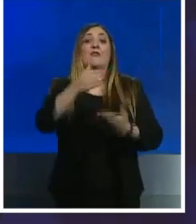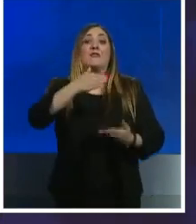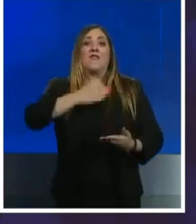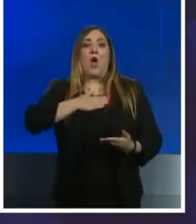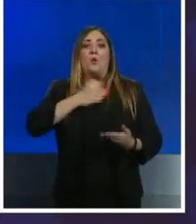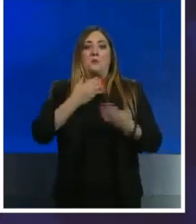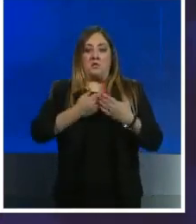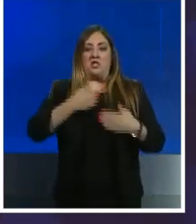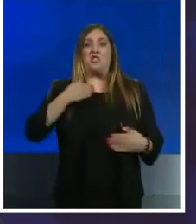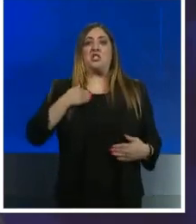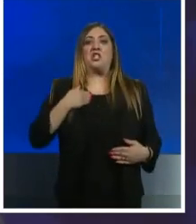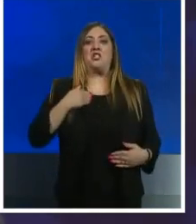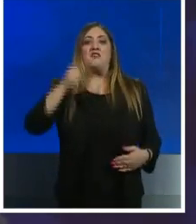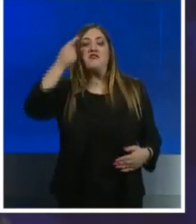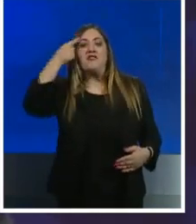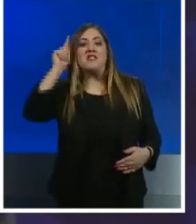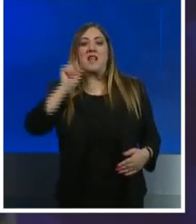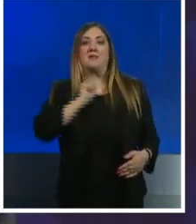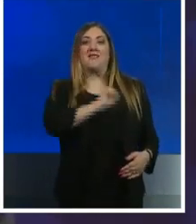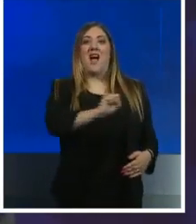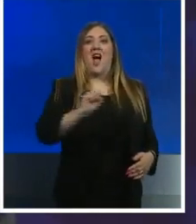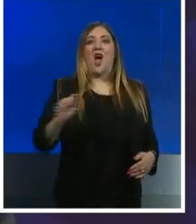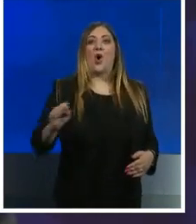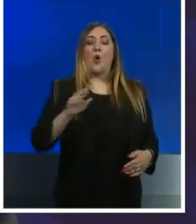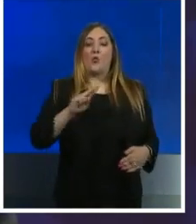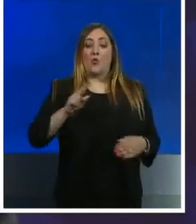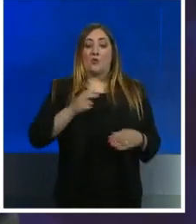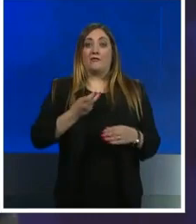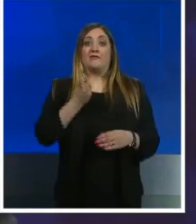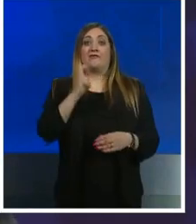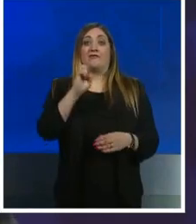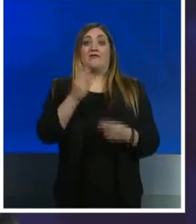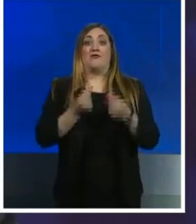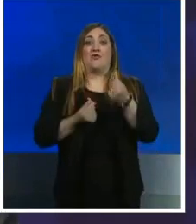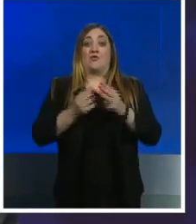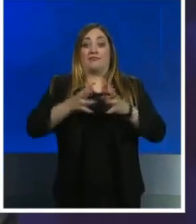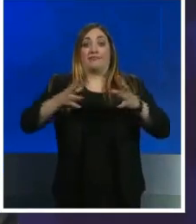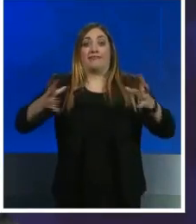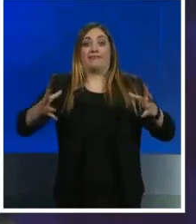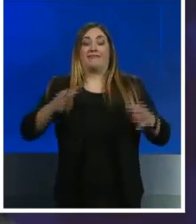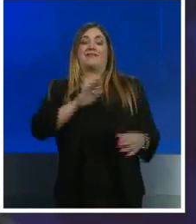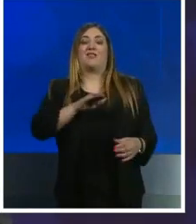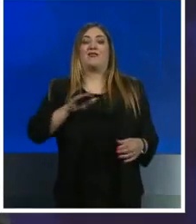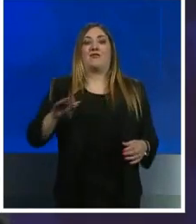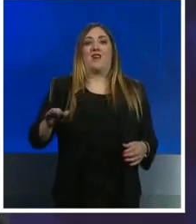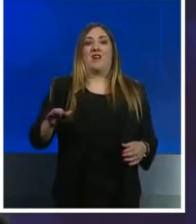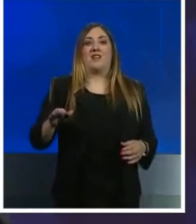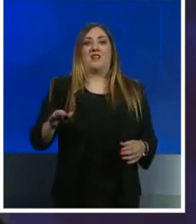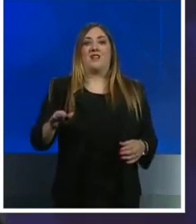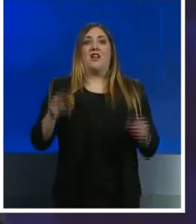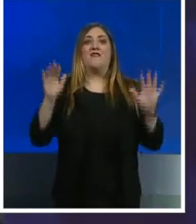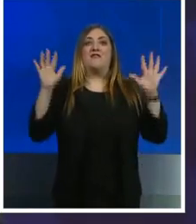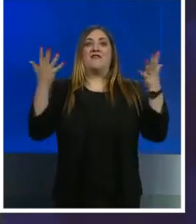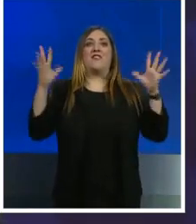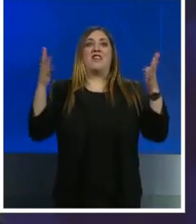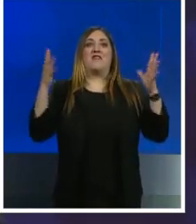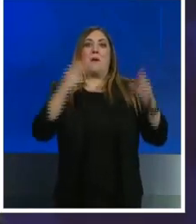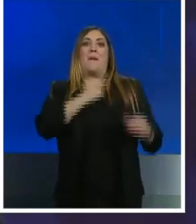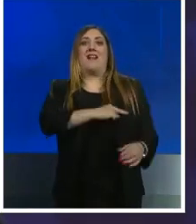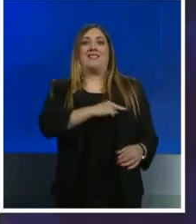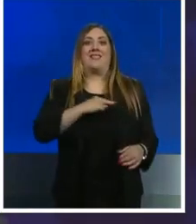nħares l-interessi tagħkom u l-prosperità ta' uliedkom. Viva ġensna.